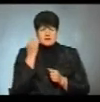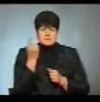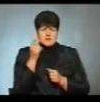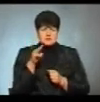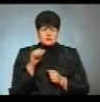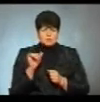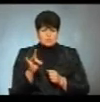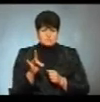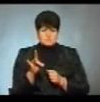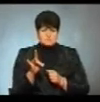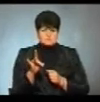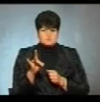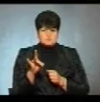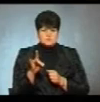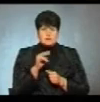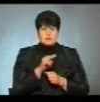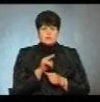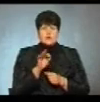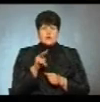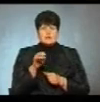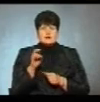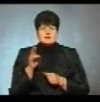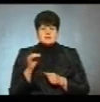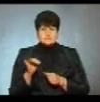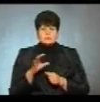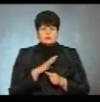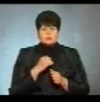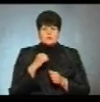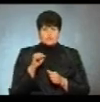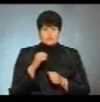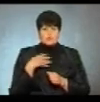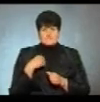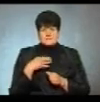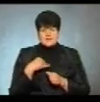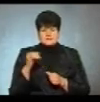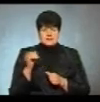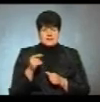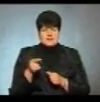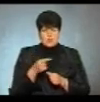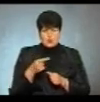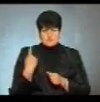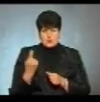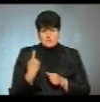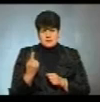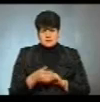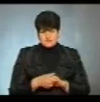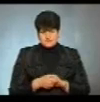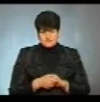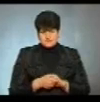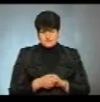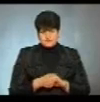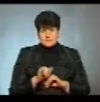турі Петро Олексійович став переможцем у Львівській і Тернопільській областях. Відповідно,